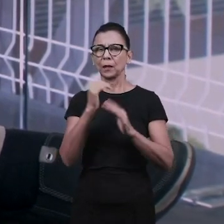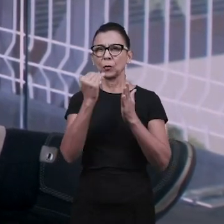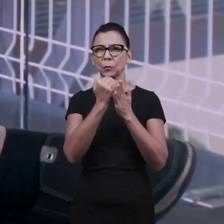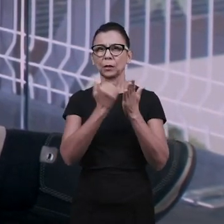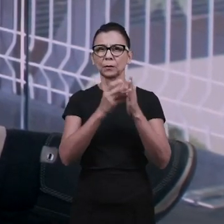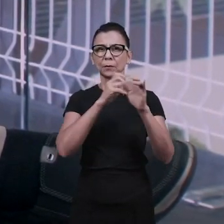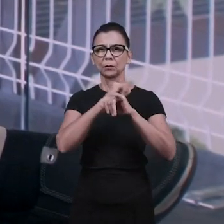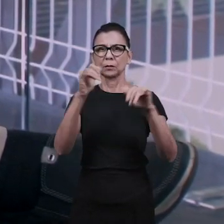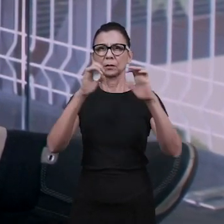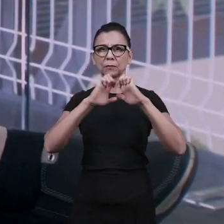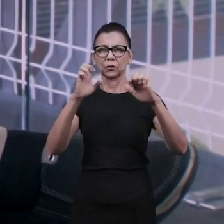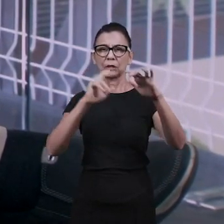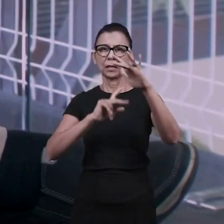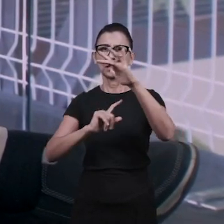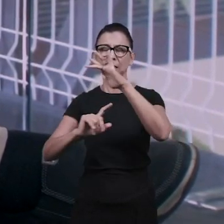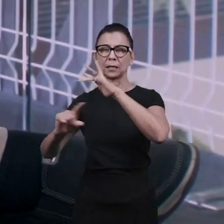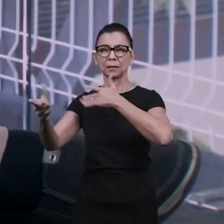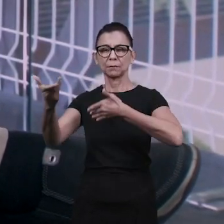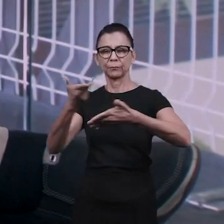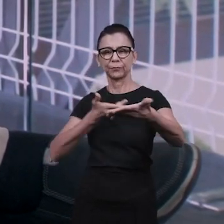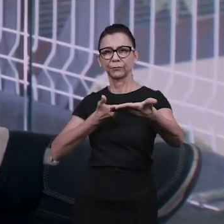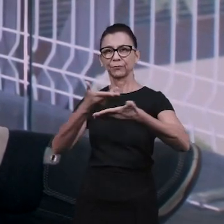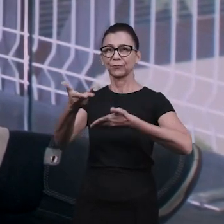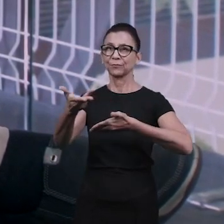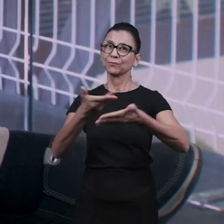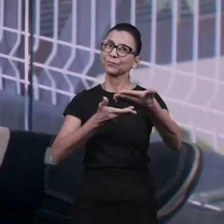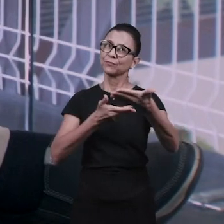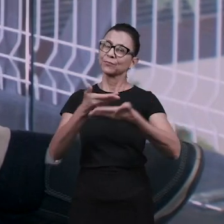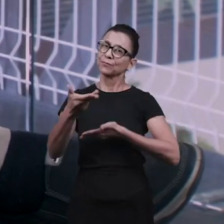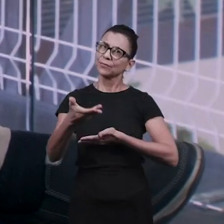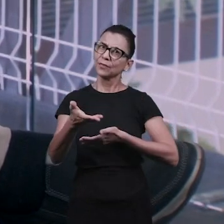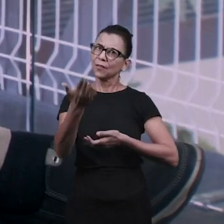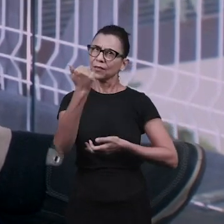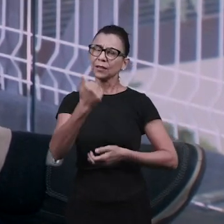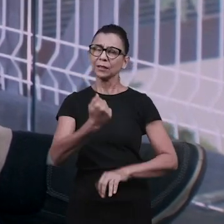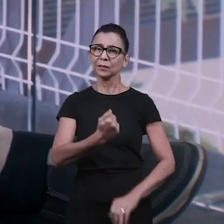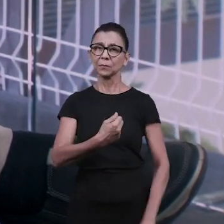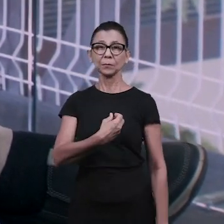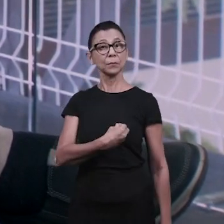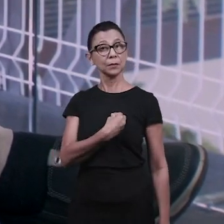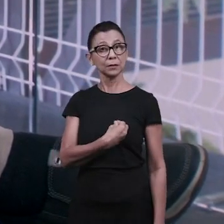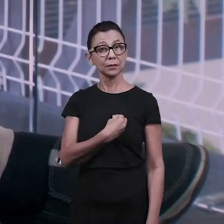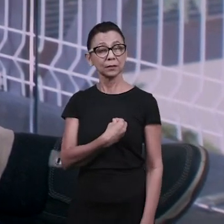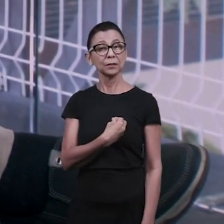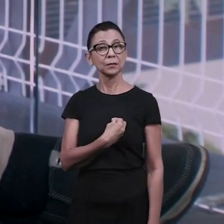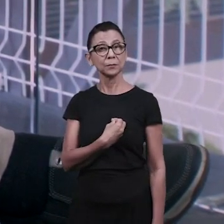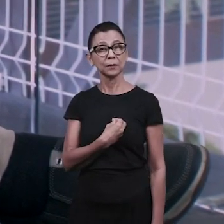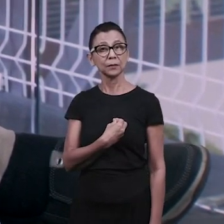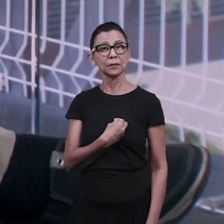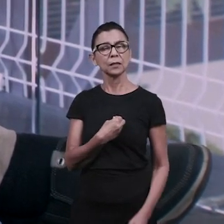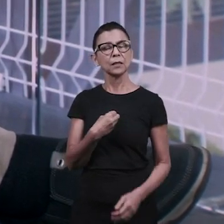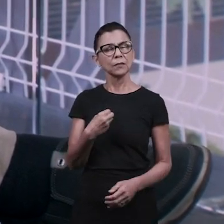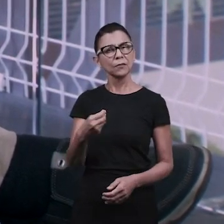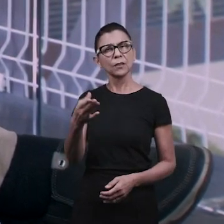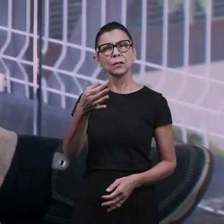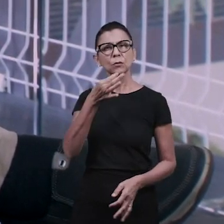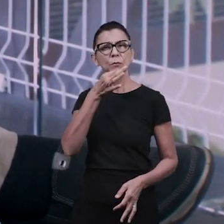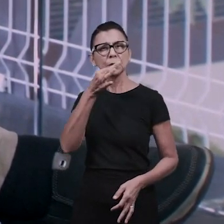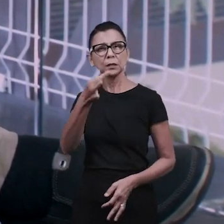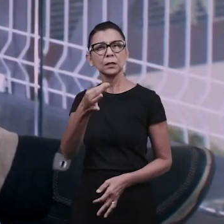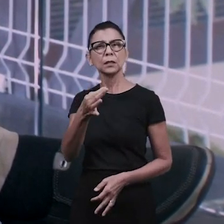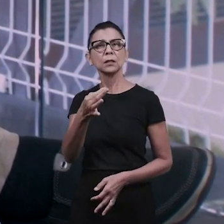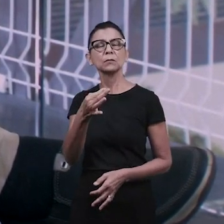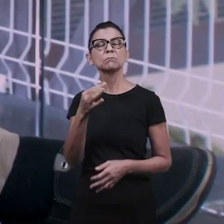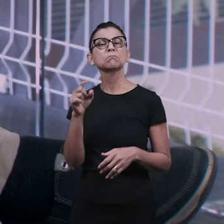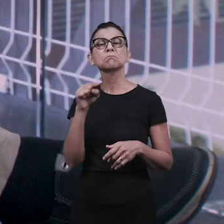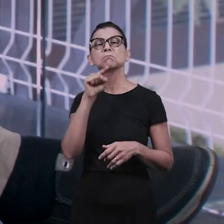l'évangile éternel est complètement interactif. Vous pouvez et vous devez participer. Vous pouvez nous dire quelle est l'importance de